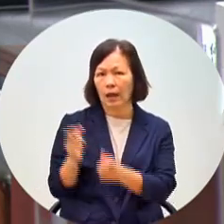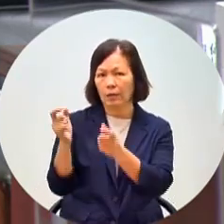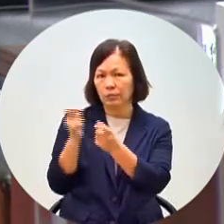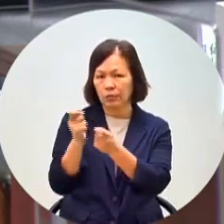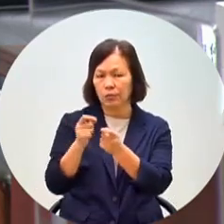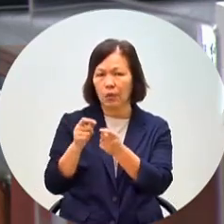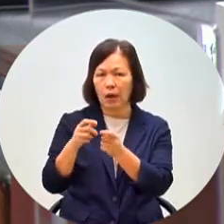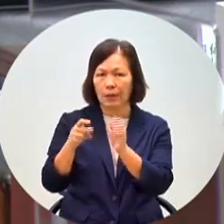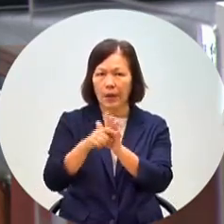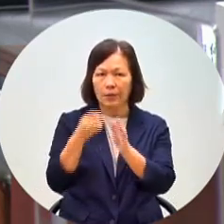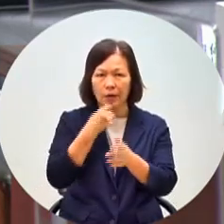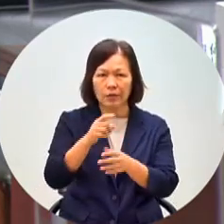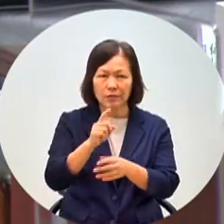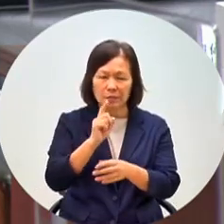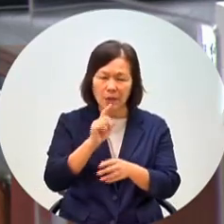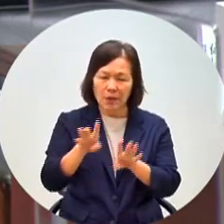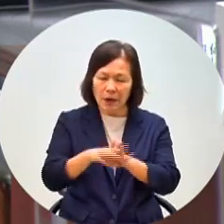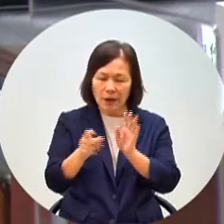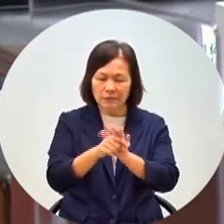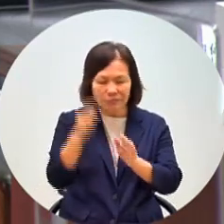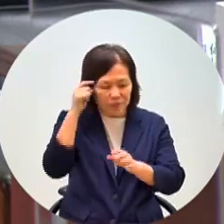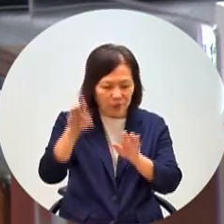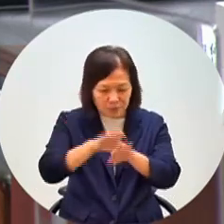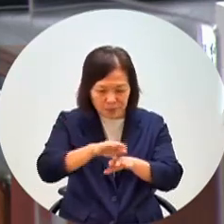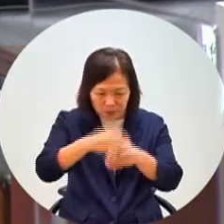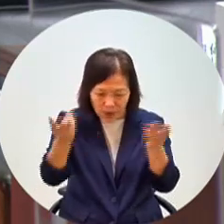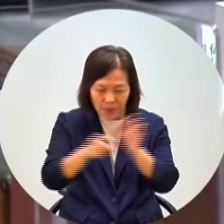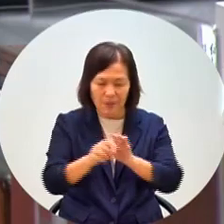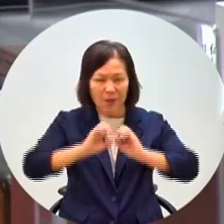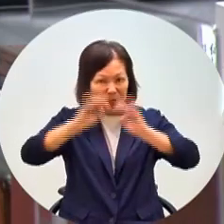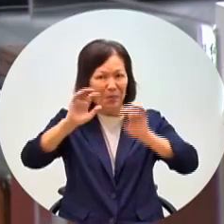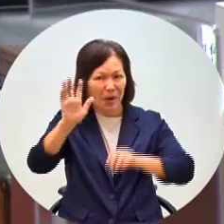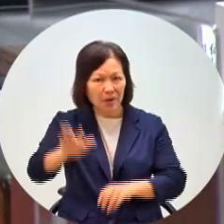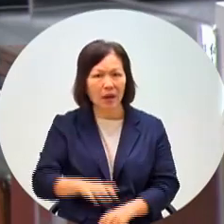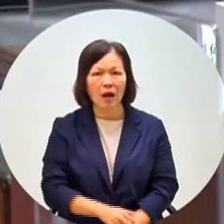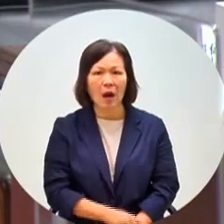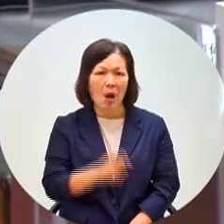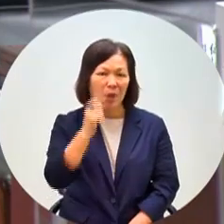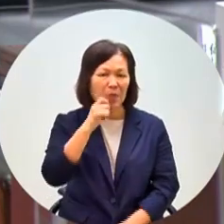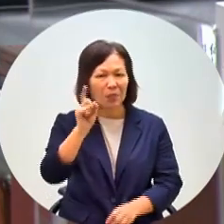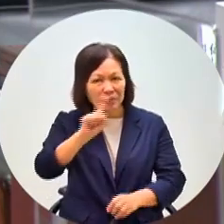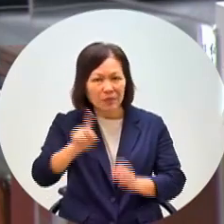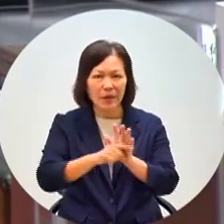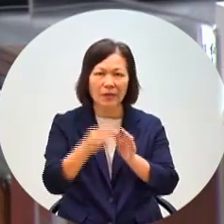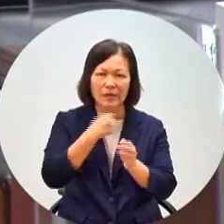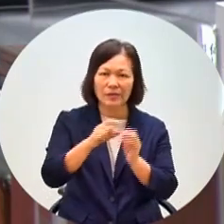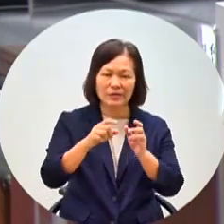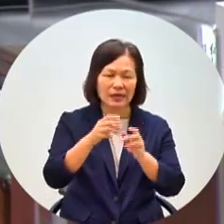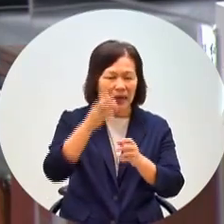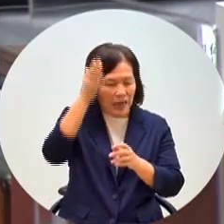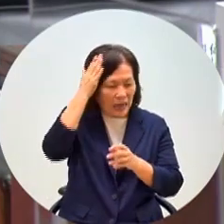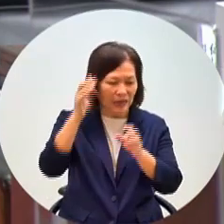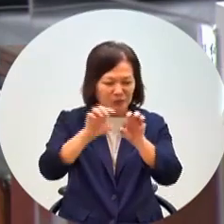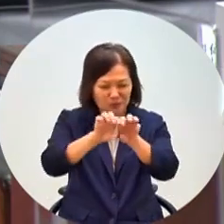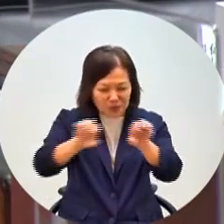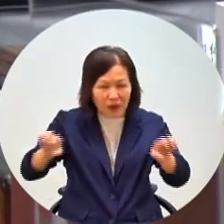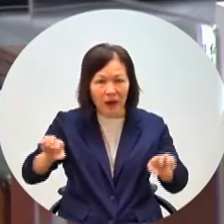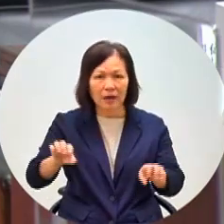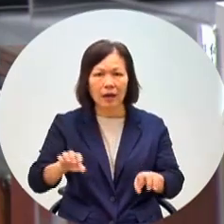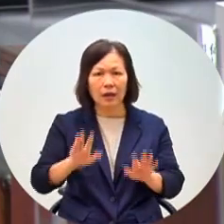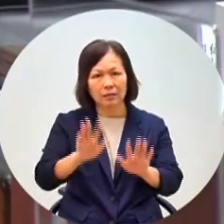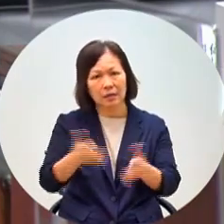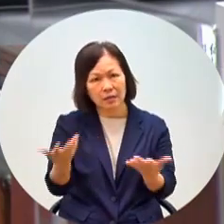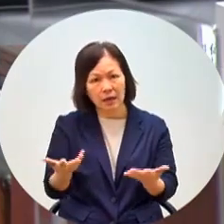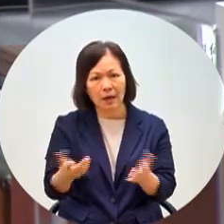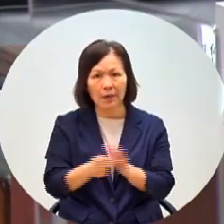去开箱关怀包，很爱去大内宣，还说什么哦，还有黑色条条。但是现在你